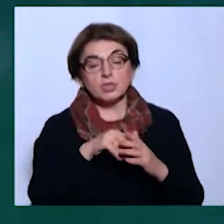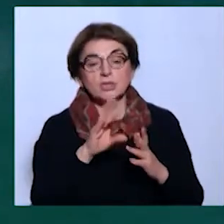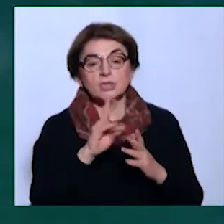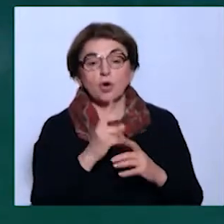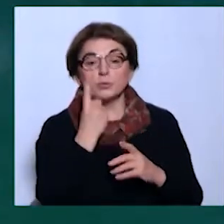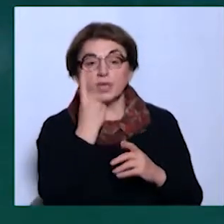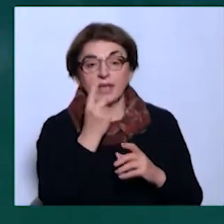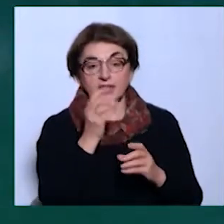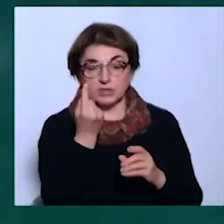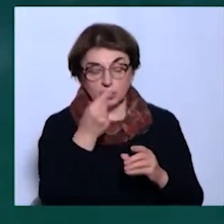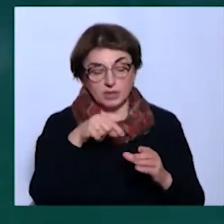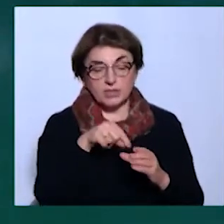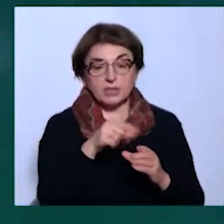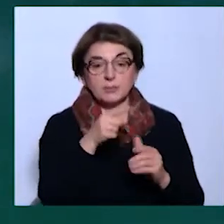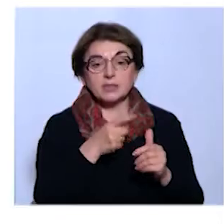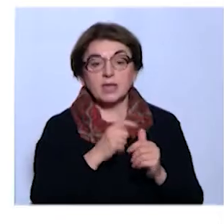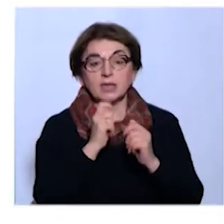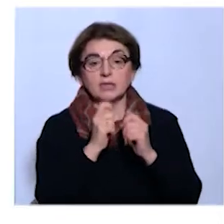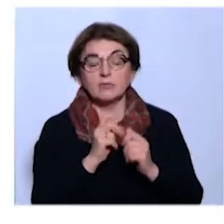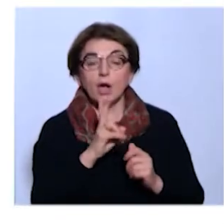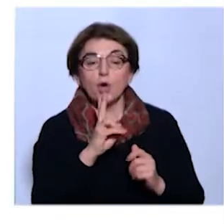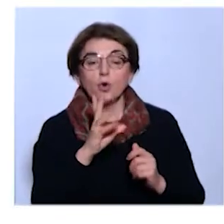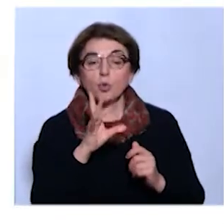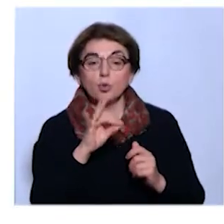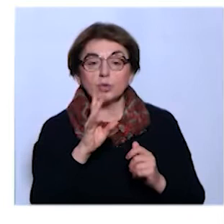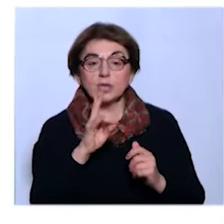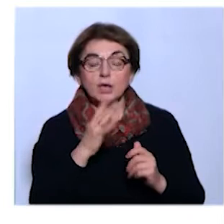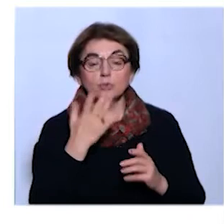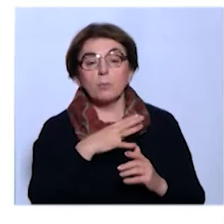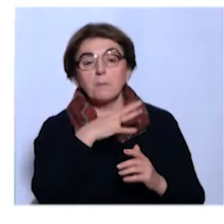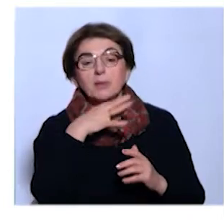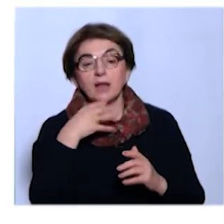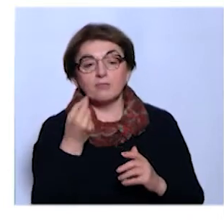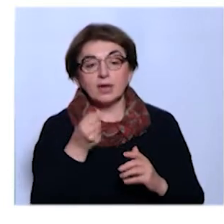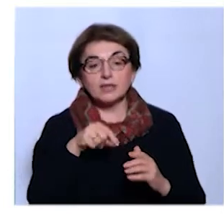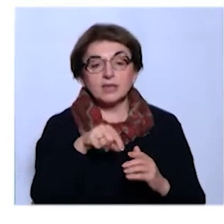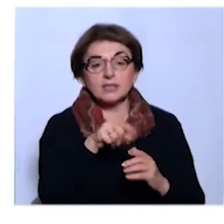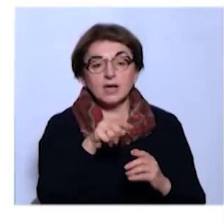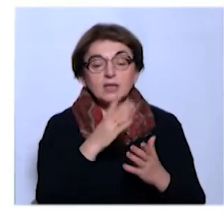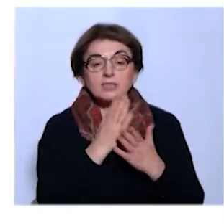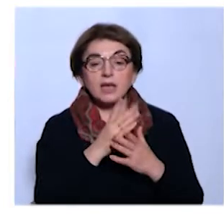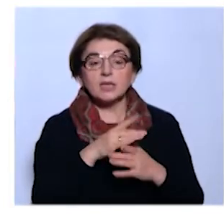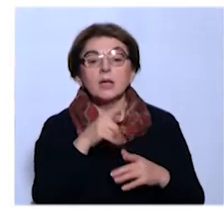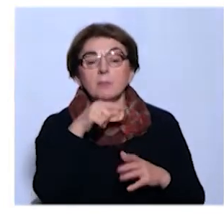მას კურკიანა ნაყოფი ეწოდება. ხოლო თუ მრავალი თესლია, მაშინ ნაყოფი